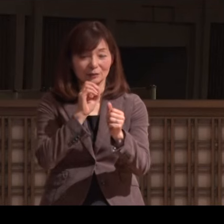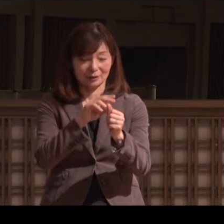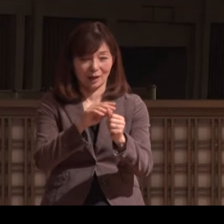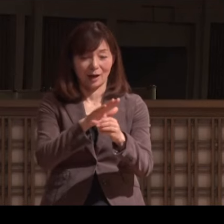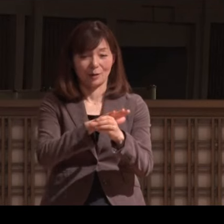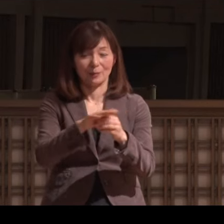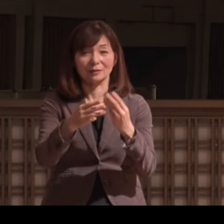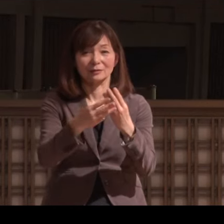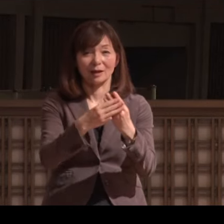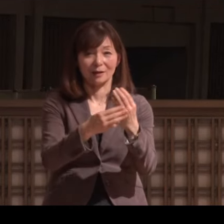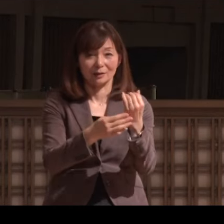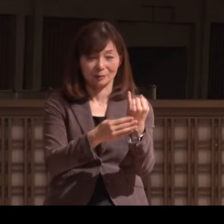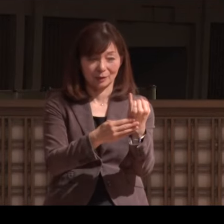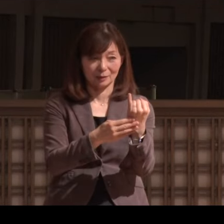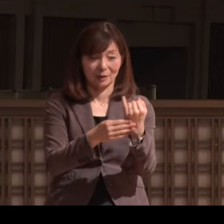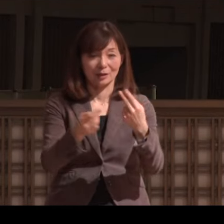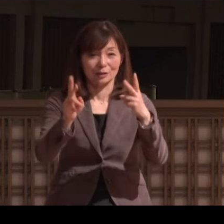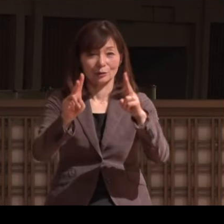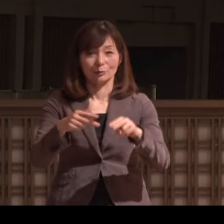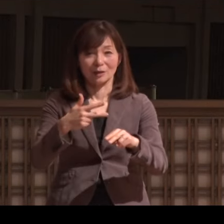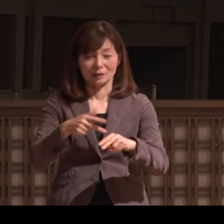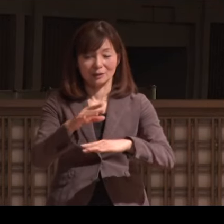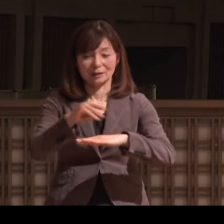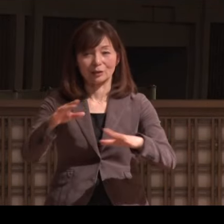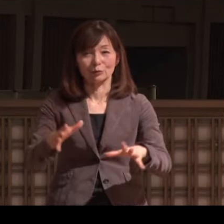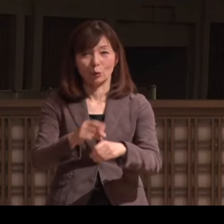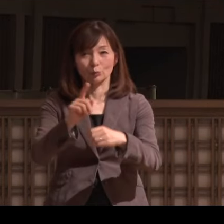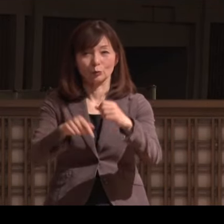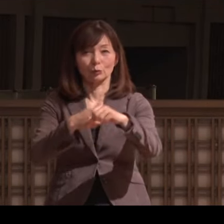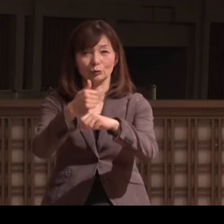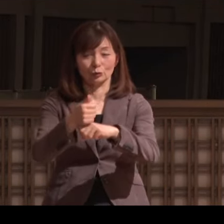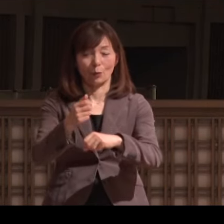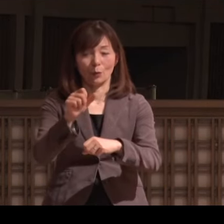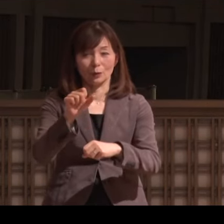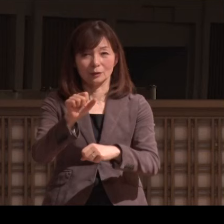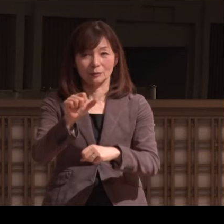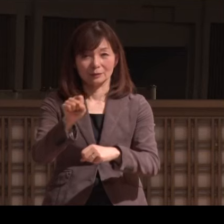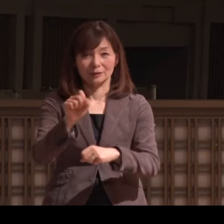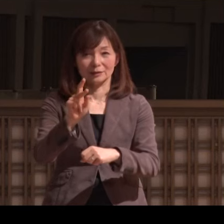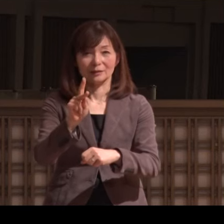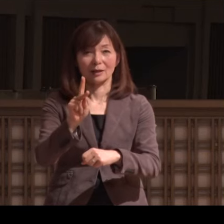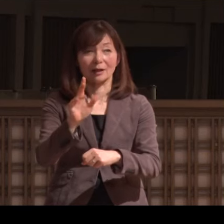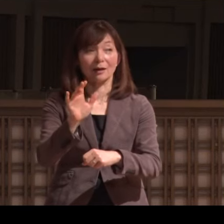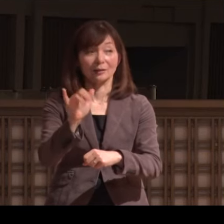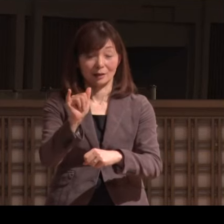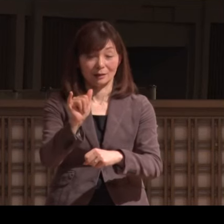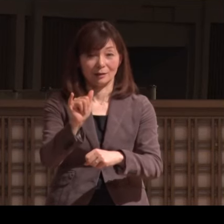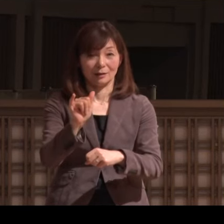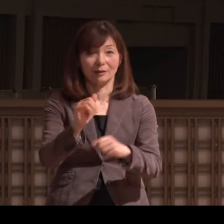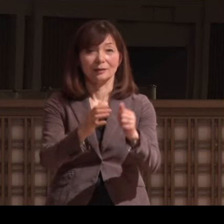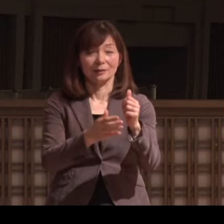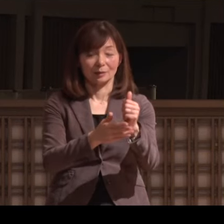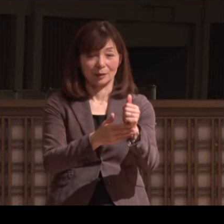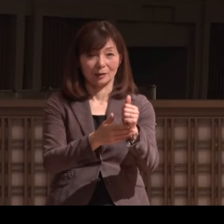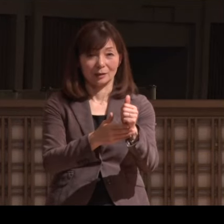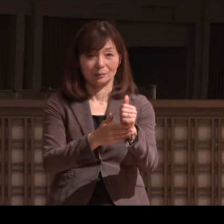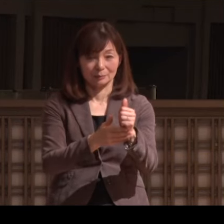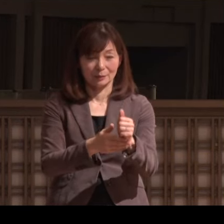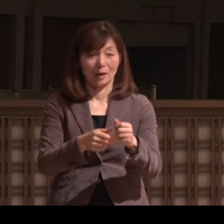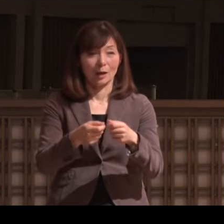様広島市企画総務局長のさ幸春様コメンテーターといたしまして昨の